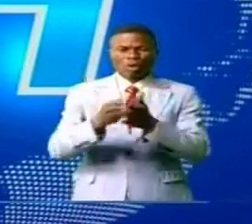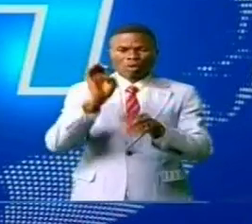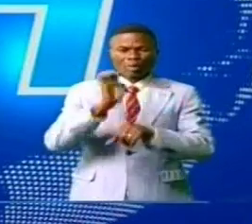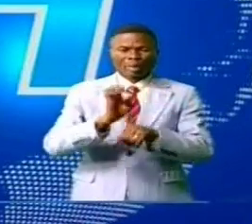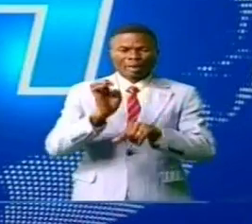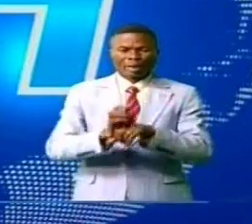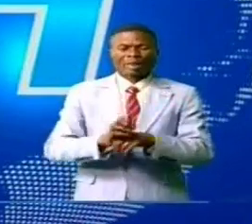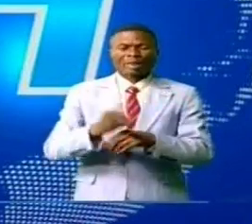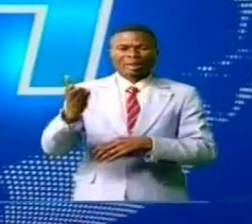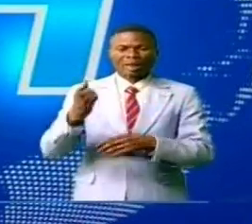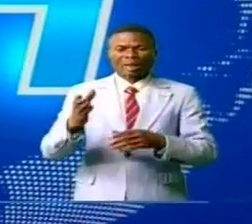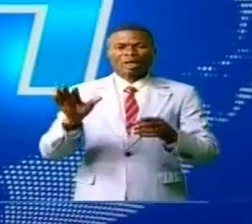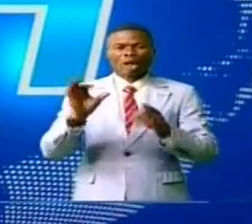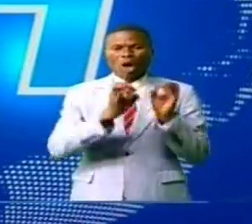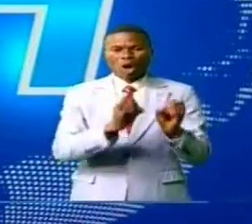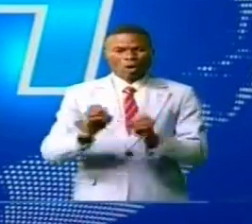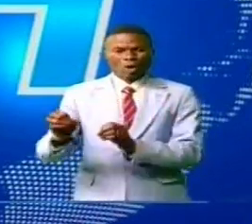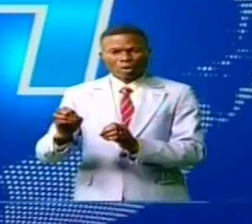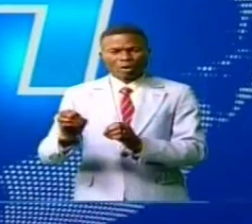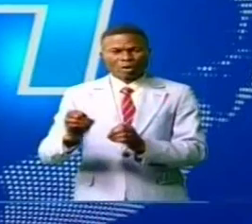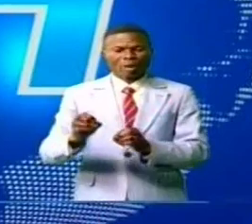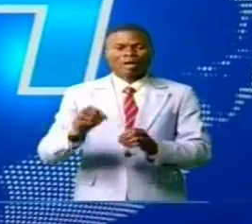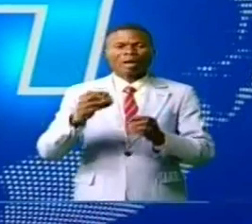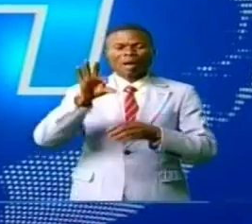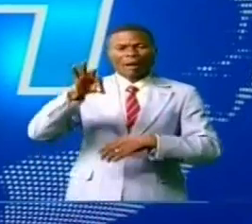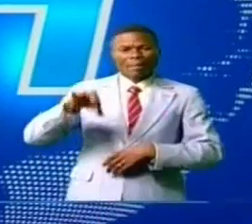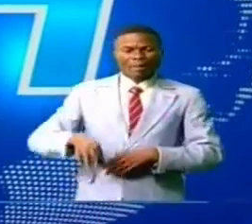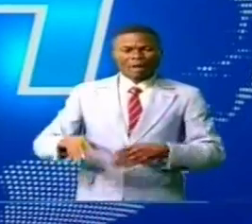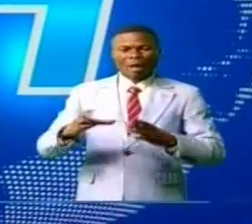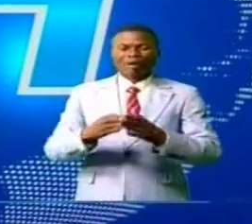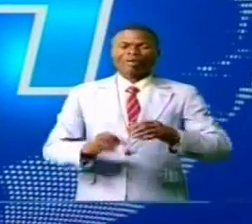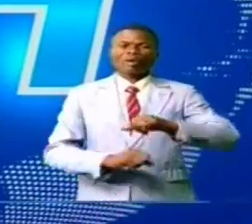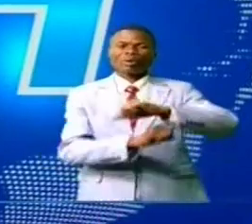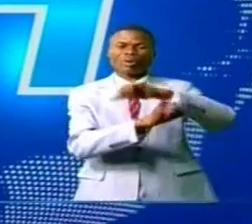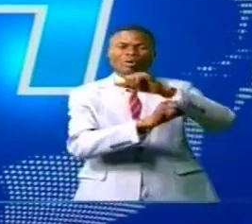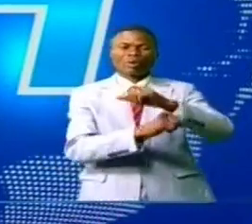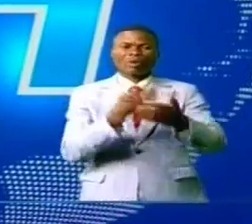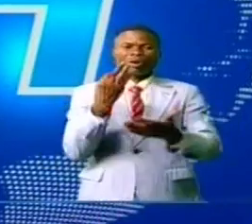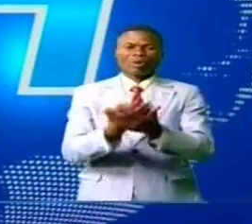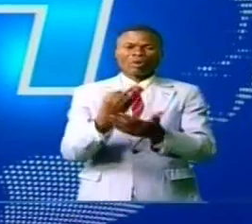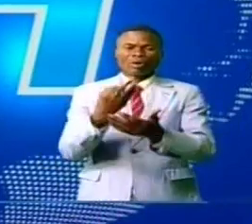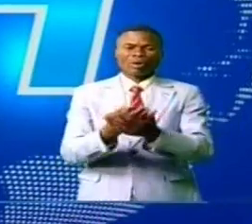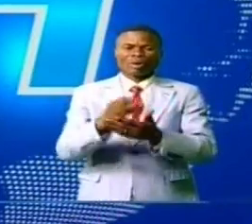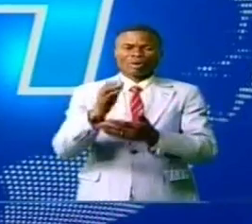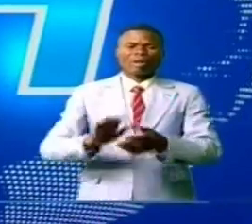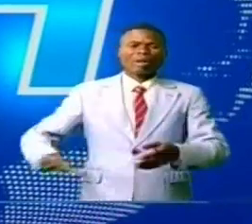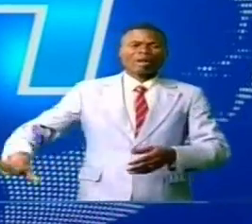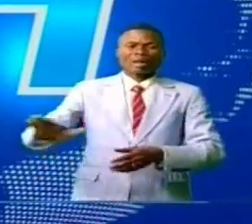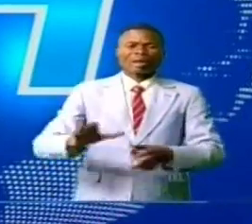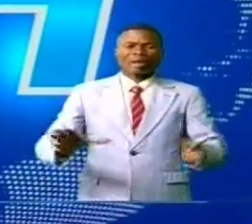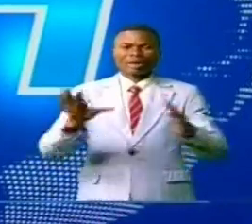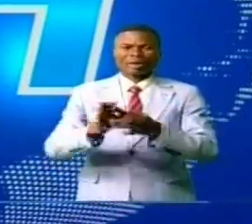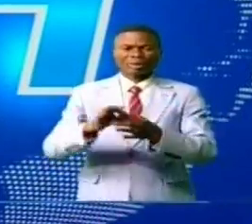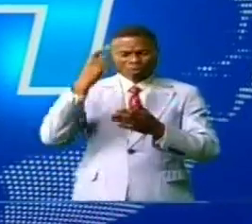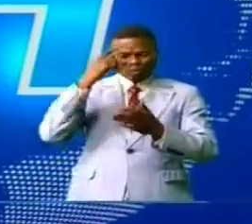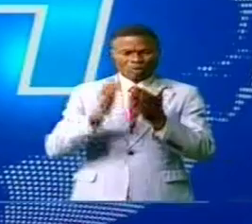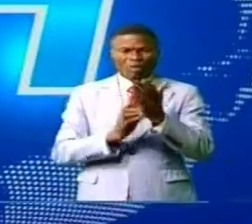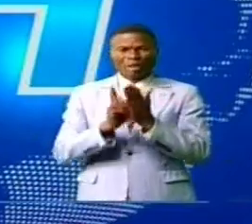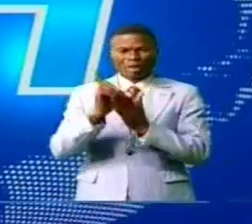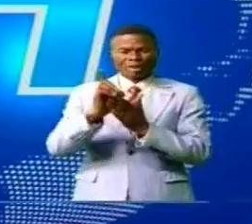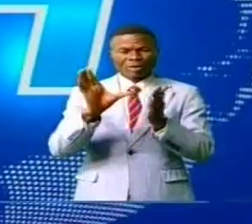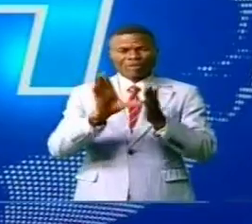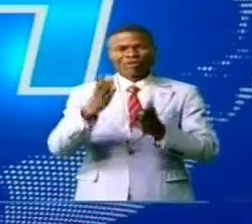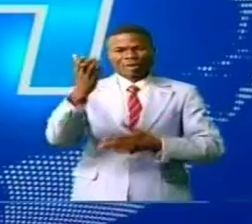méthodistes unies a été organisée en leur faveur avec l'appui du Fonds des Nations Unies pour le développement.